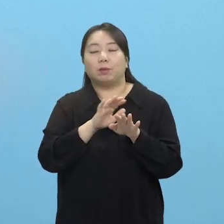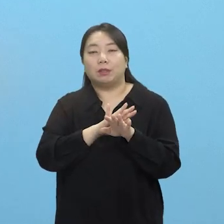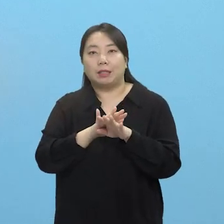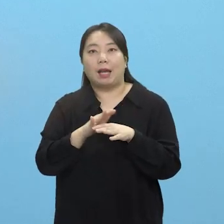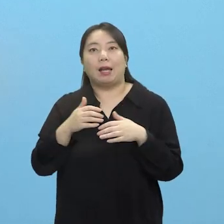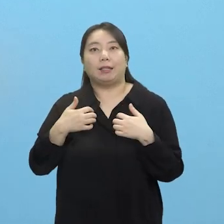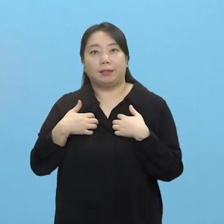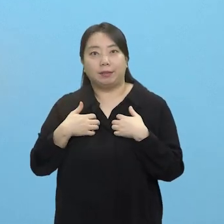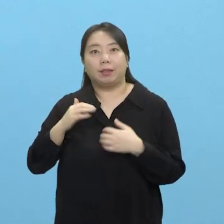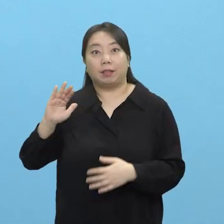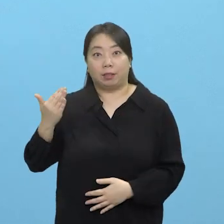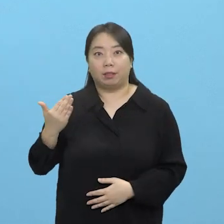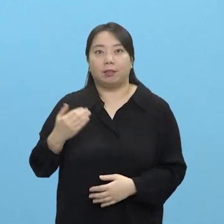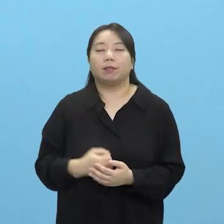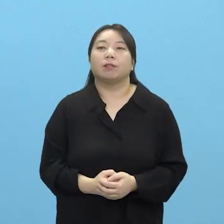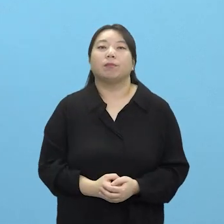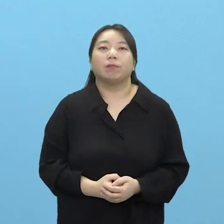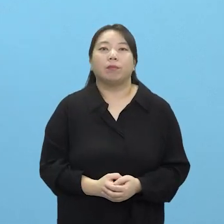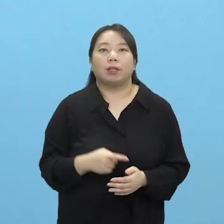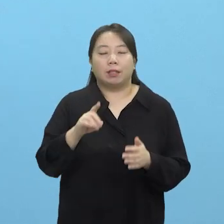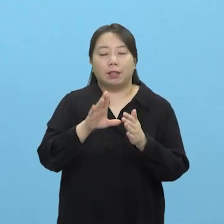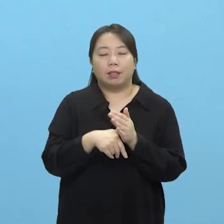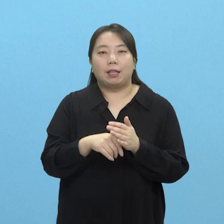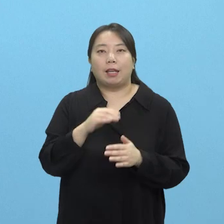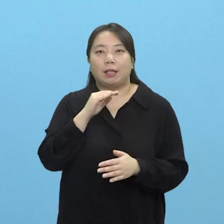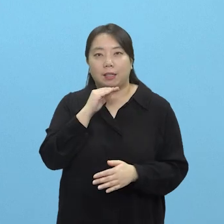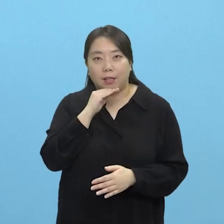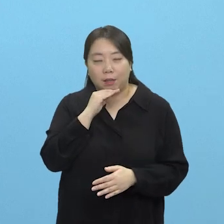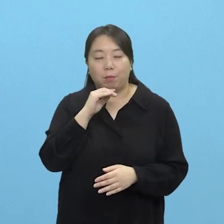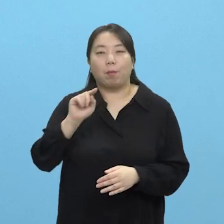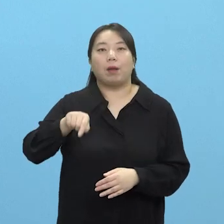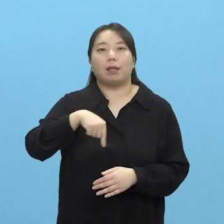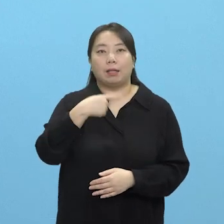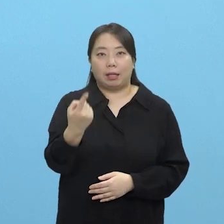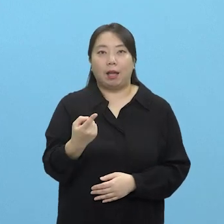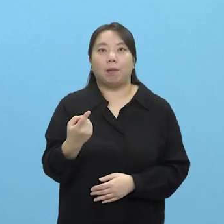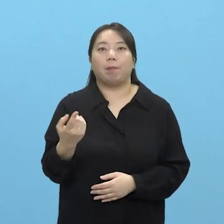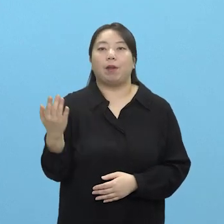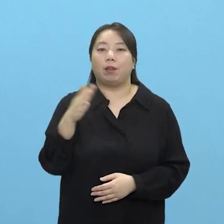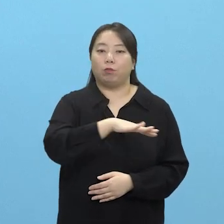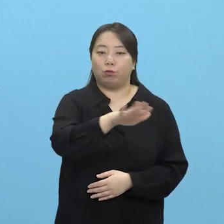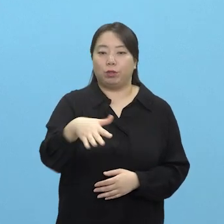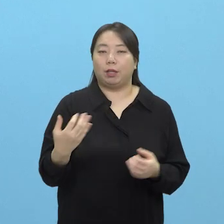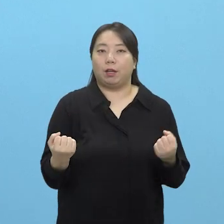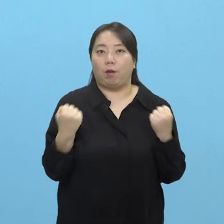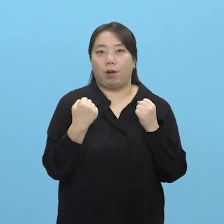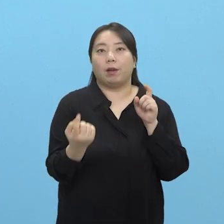윈드가 찾아오겠죠? 그 순간을 기다리며 다음 시간에도 우리 건강하게